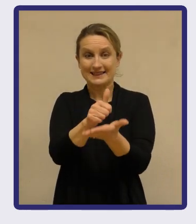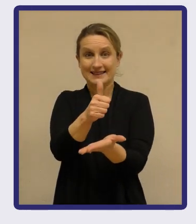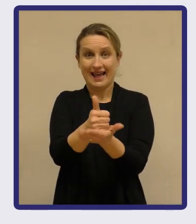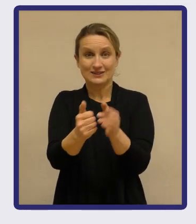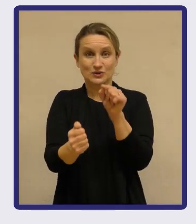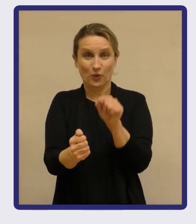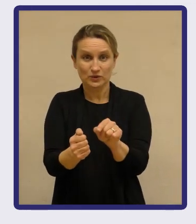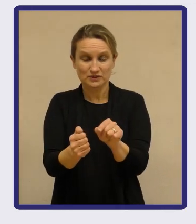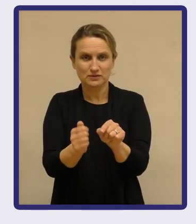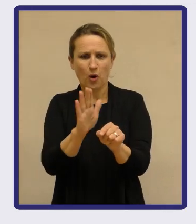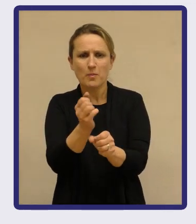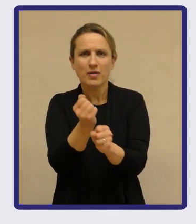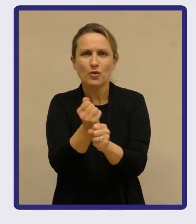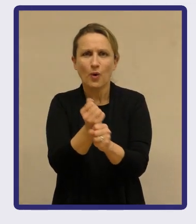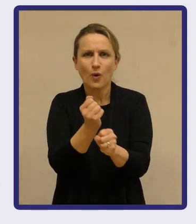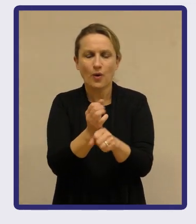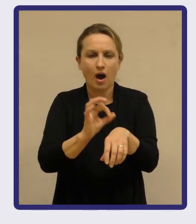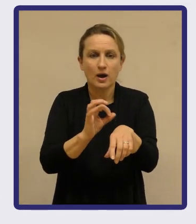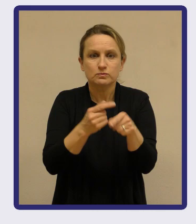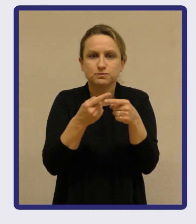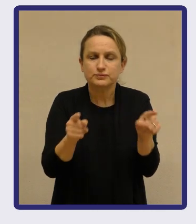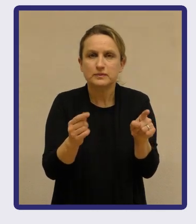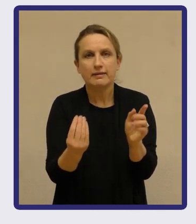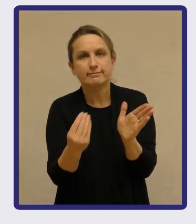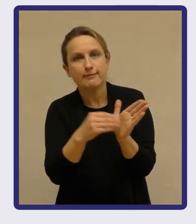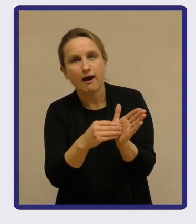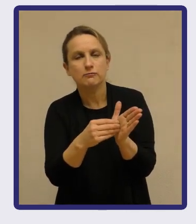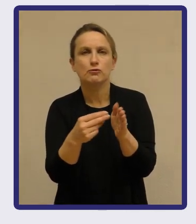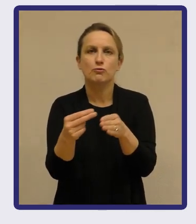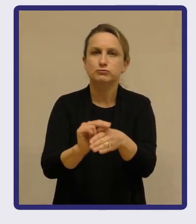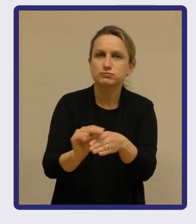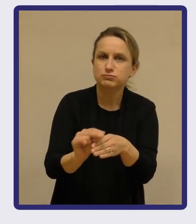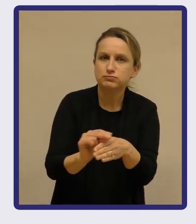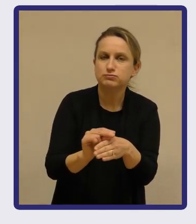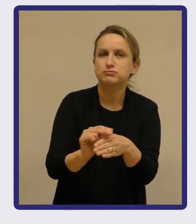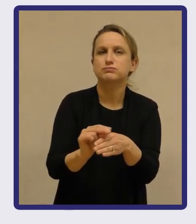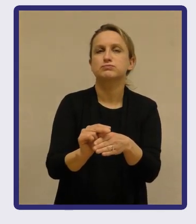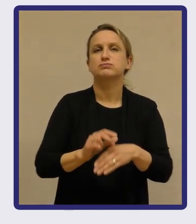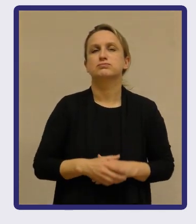Kompetentsikeskus tegeleb harvikhaiguste diagnoosimise ja raviga,